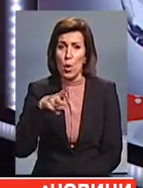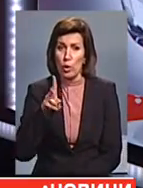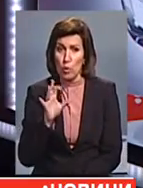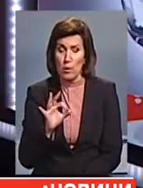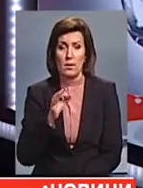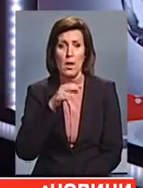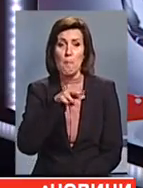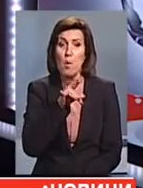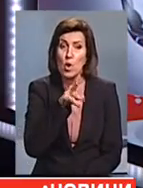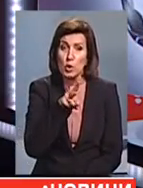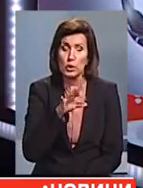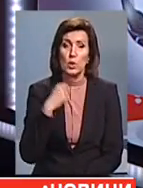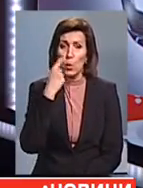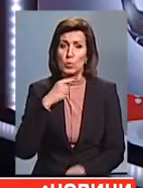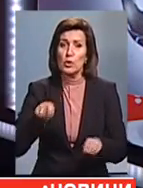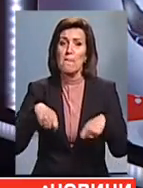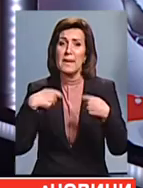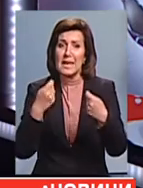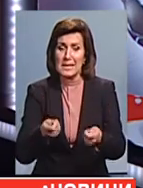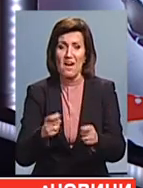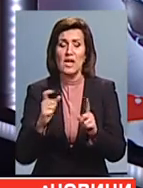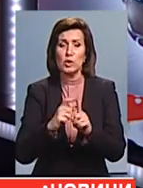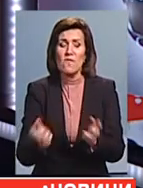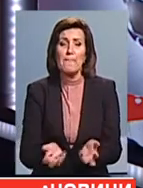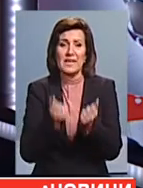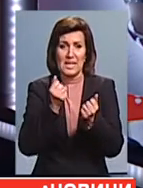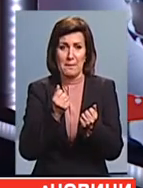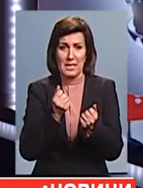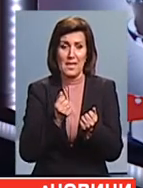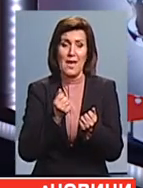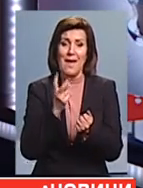сказав, що Порошенко усно передав слова підтримки Надії через її сестру і матір.